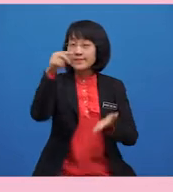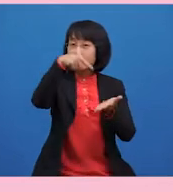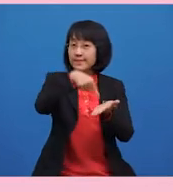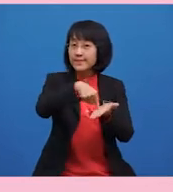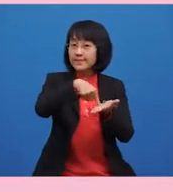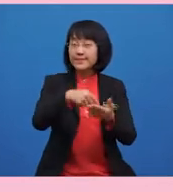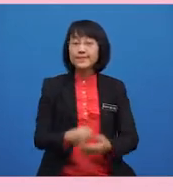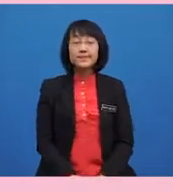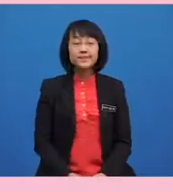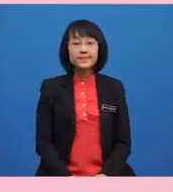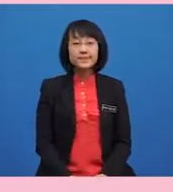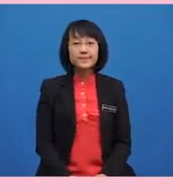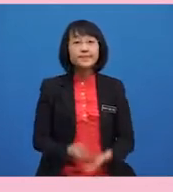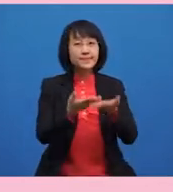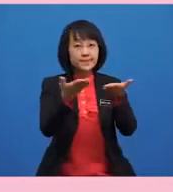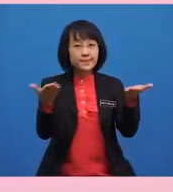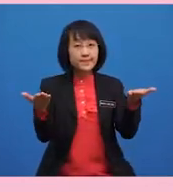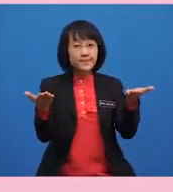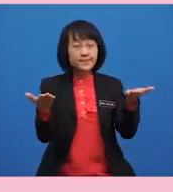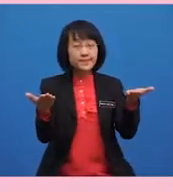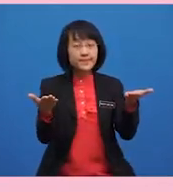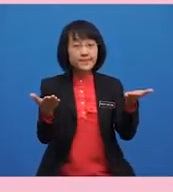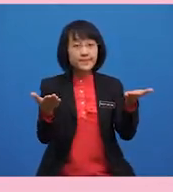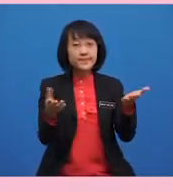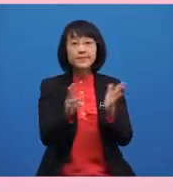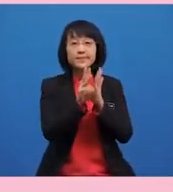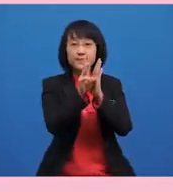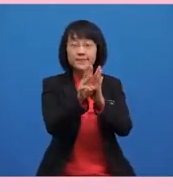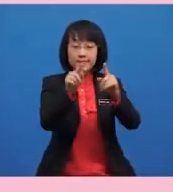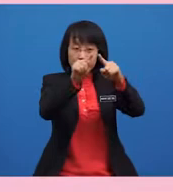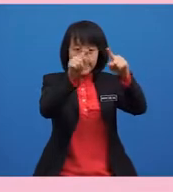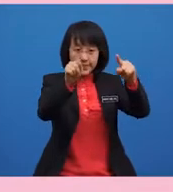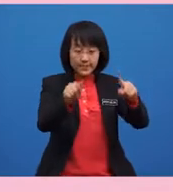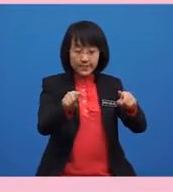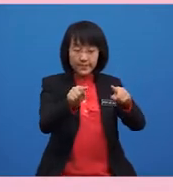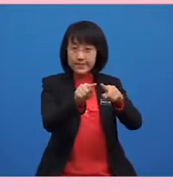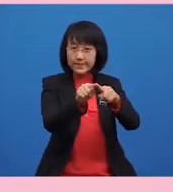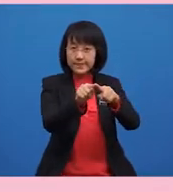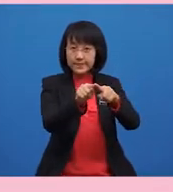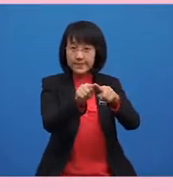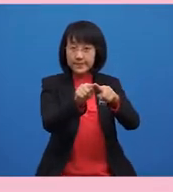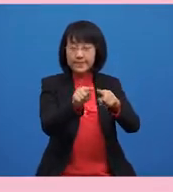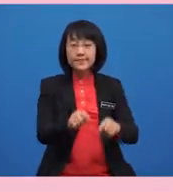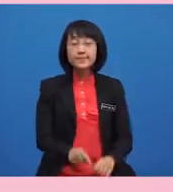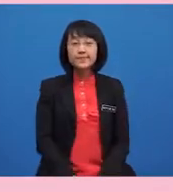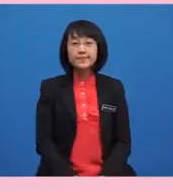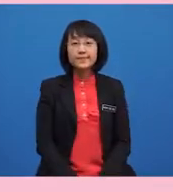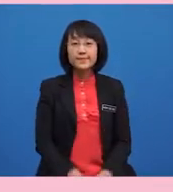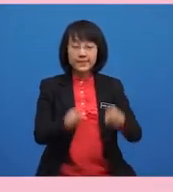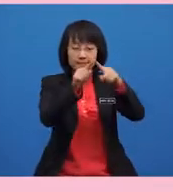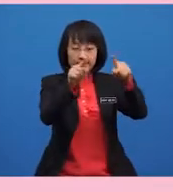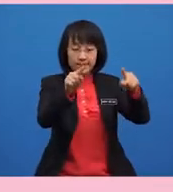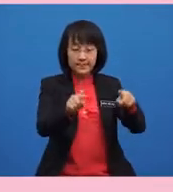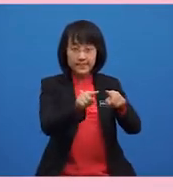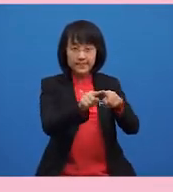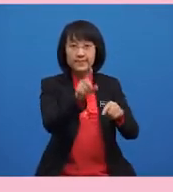ini. Kamu wakilkan segi 4 tepat sebagai sebiji